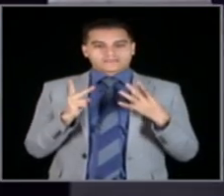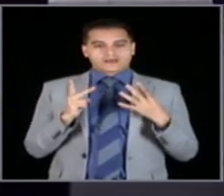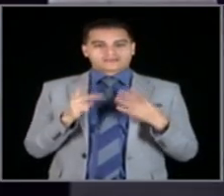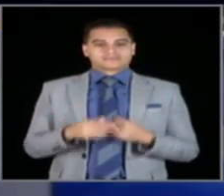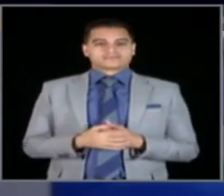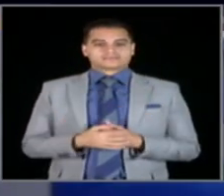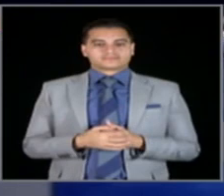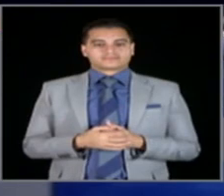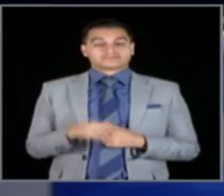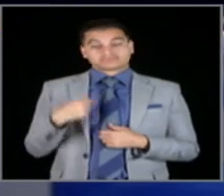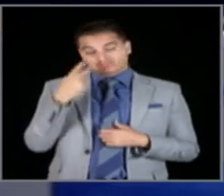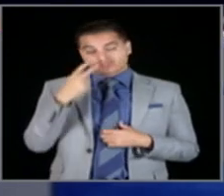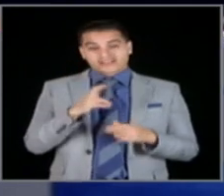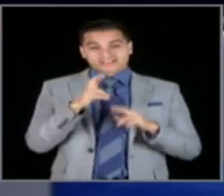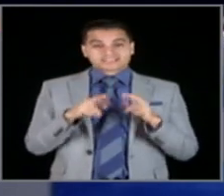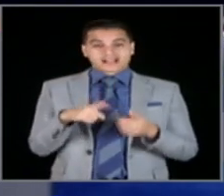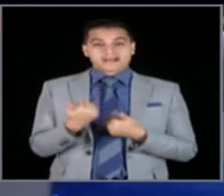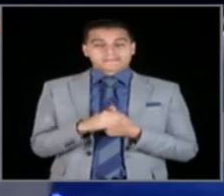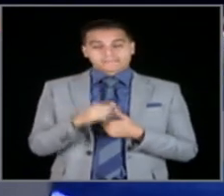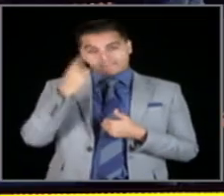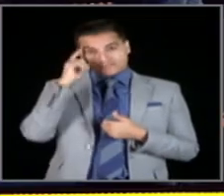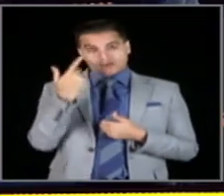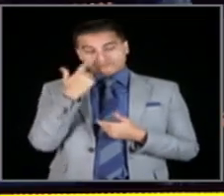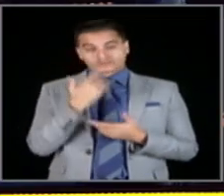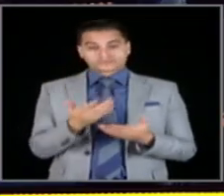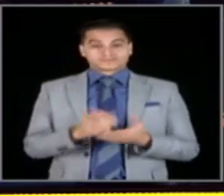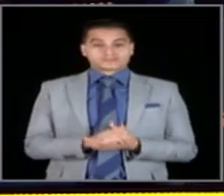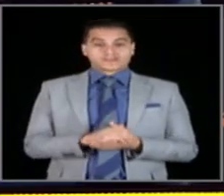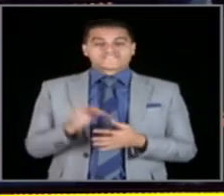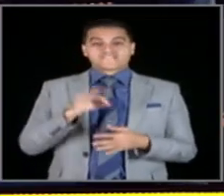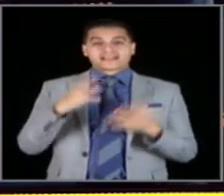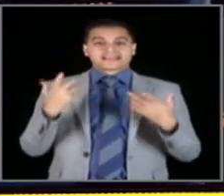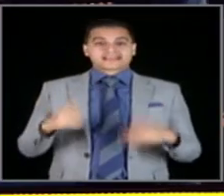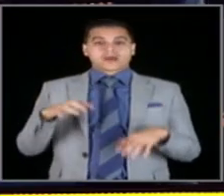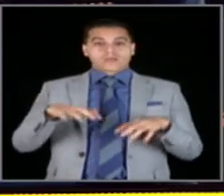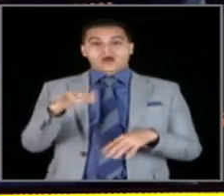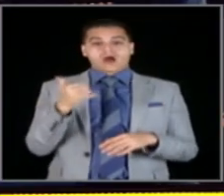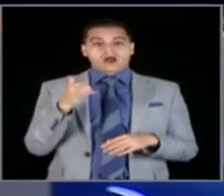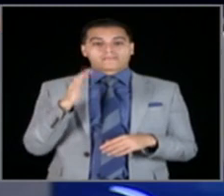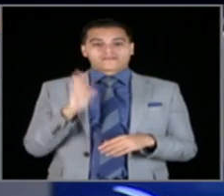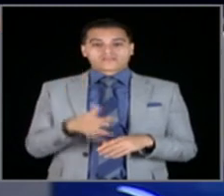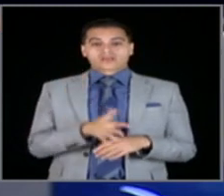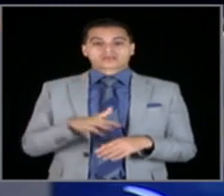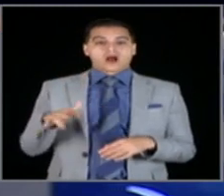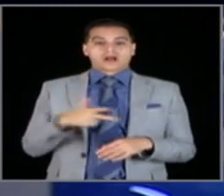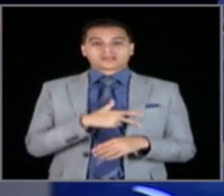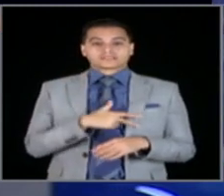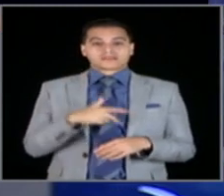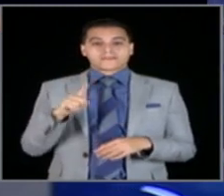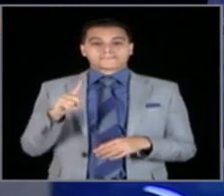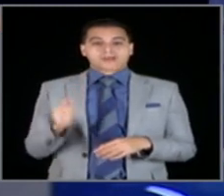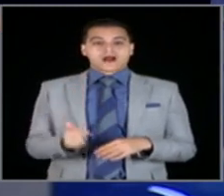و4 إجابات صح من 9. تعالوا نشوف الأسئلة اللي ما تجاوبتش. في أي دولة عربية يقع نهر